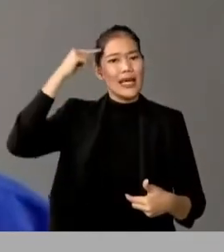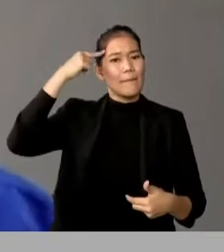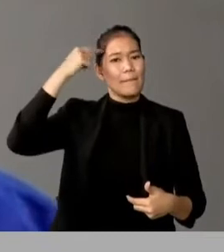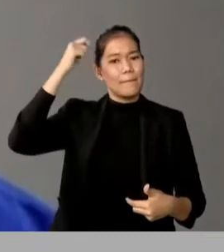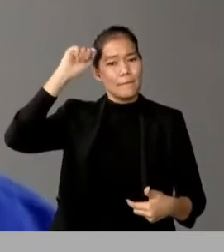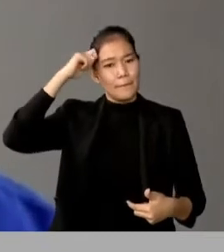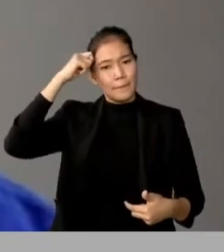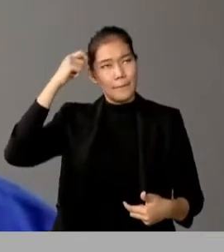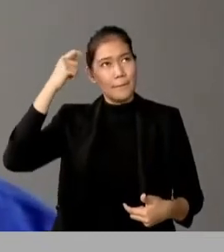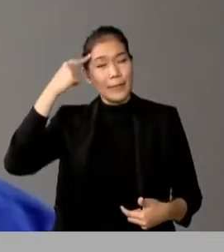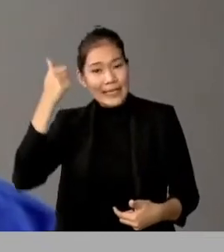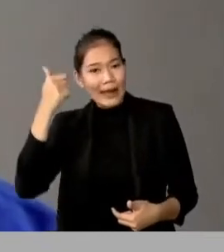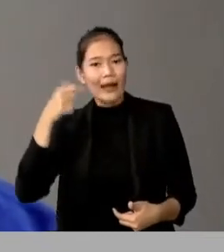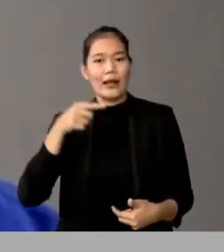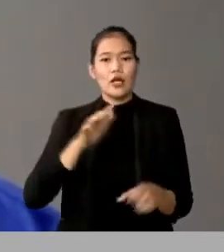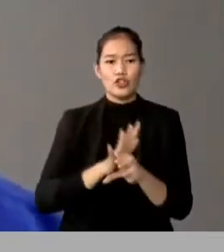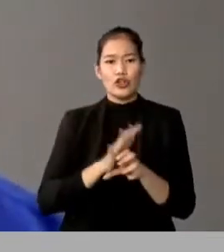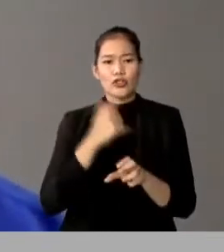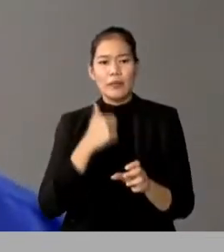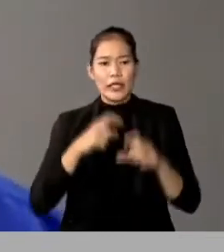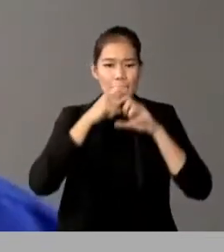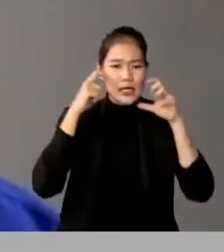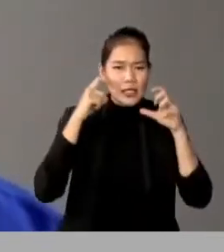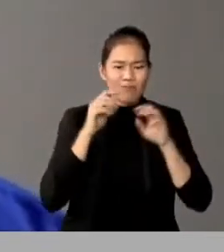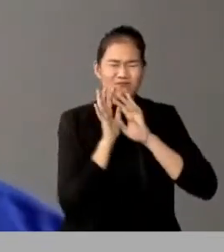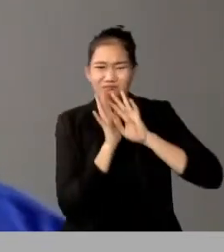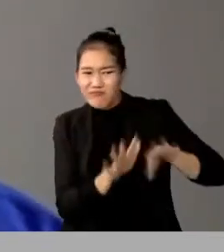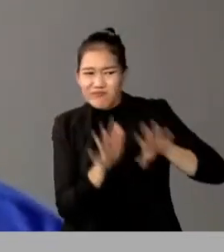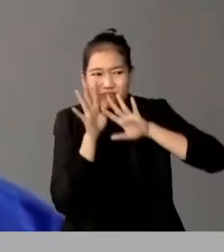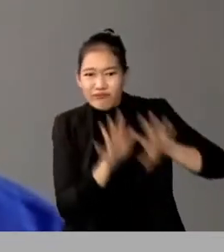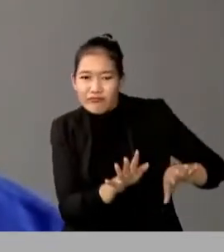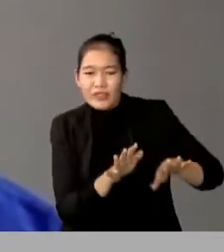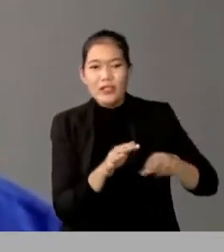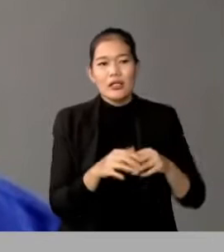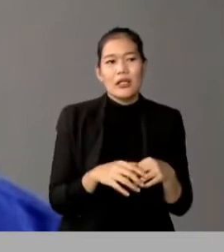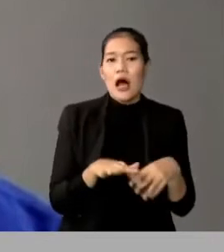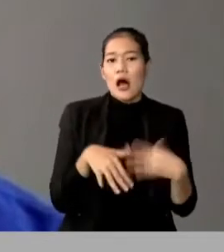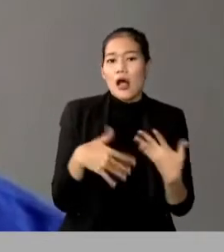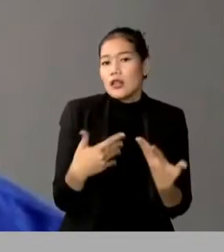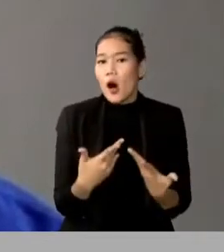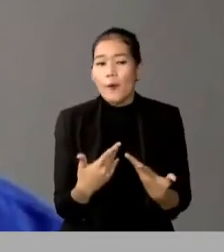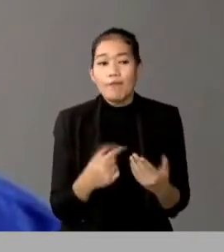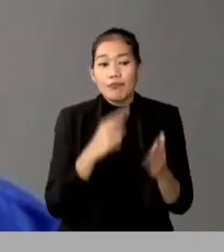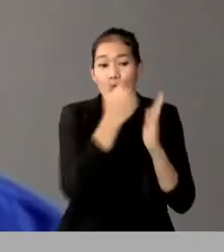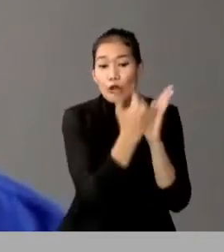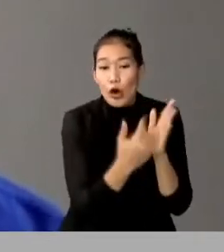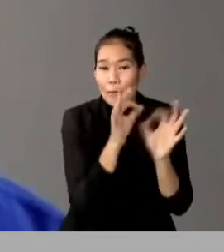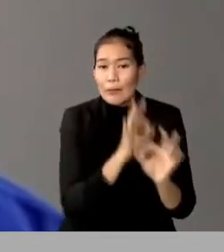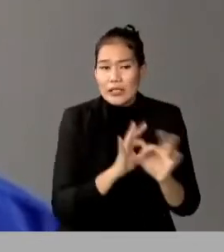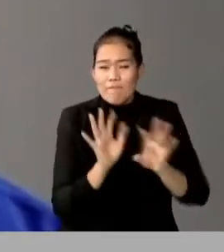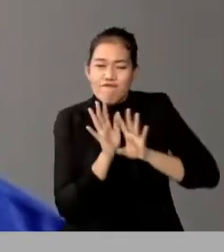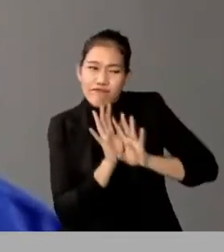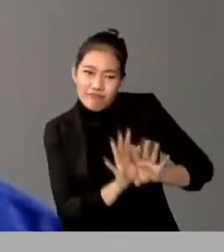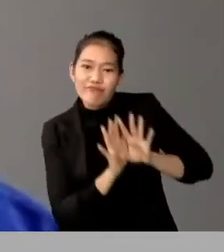menyulitkan mereka untuk patuh dalam mengenalkan produk Master misalnya 4 tidak patuh dalam menerapkan protokol kebersihan